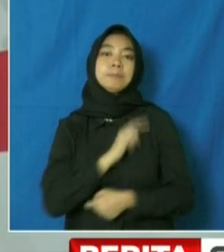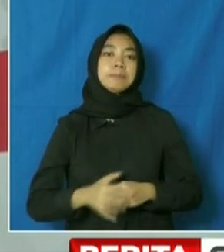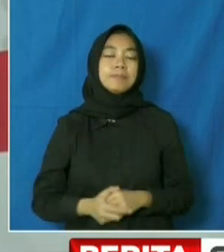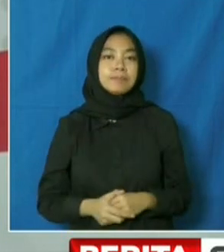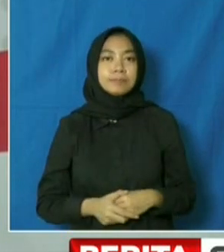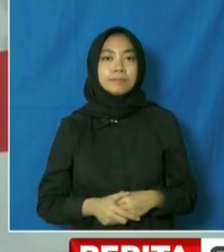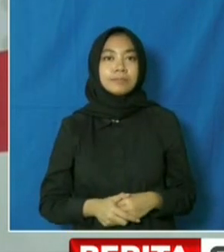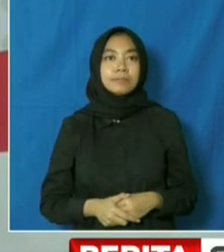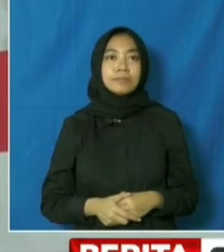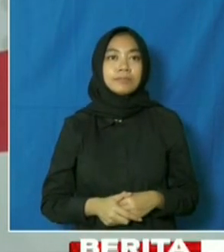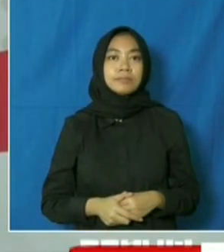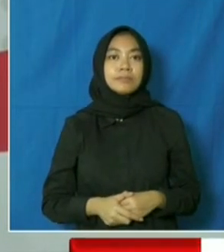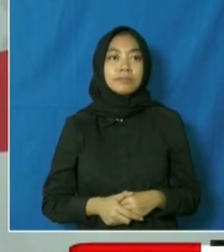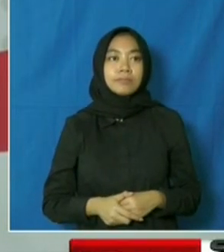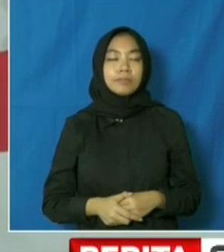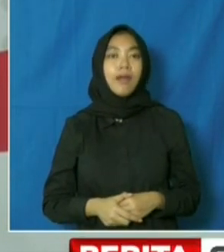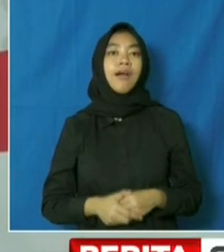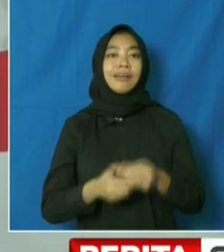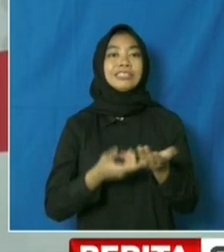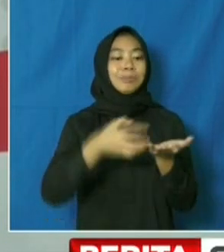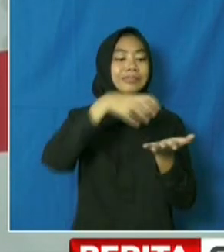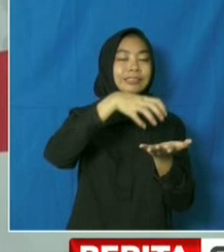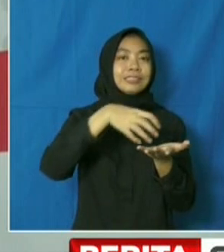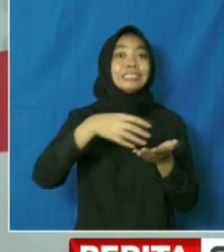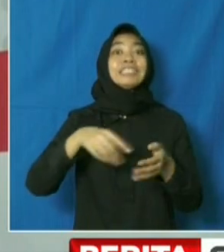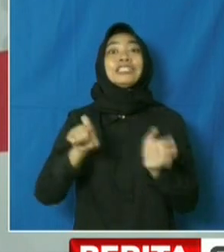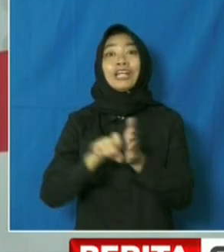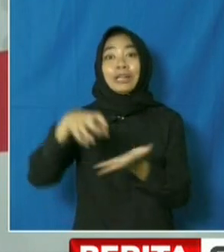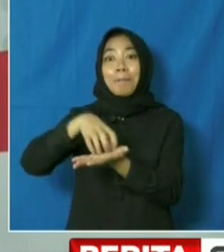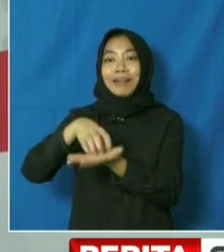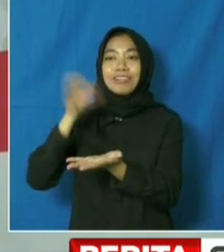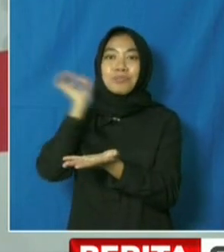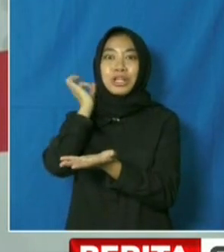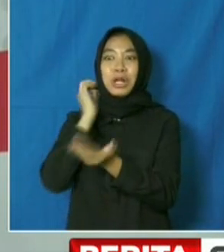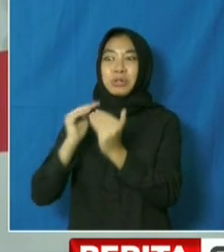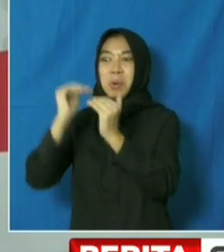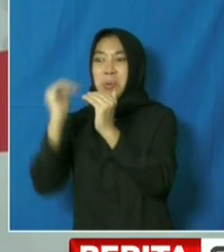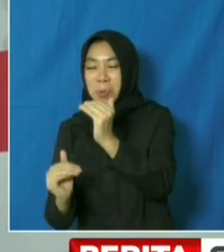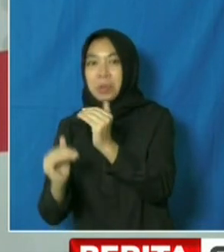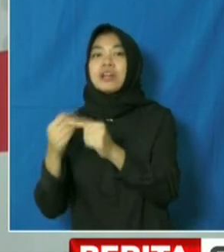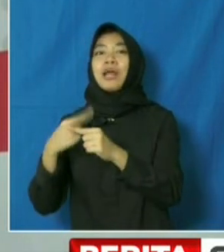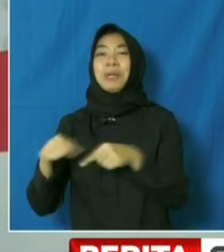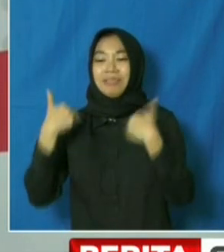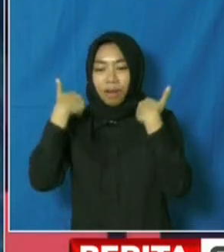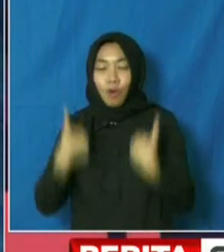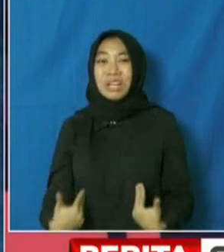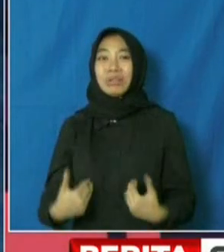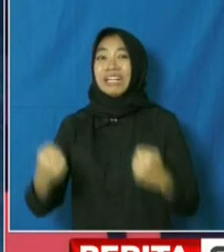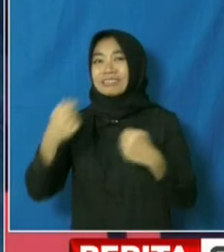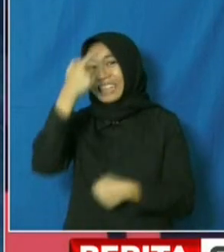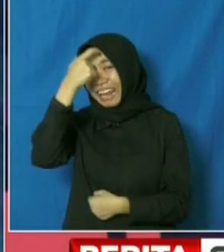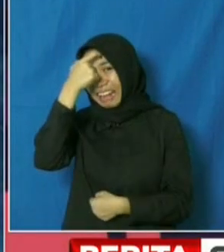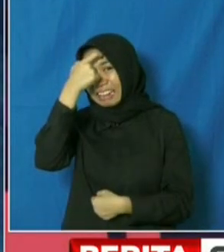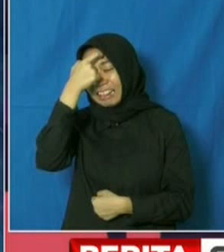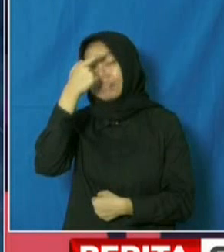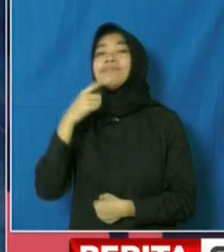dalam situasi kawasan yang seperti ini Tetapi kondisi fisiknya sedang turun sedang sakit maka diharapkan